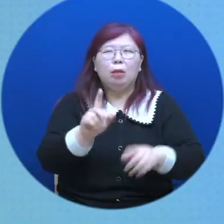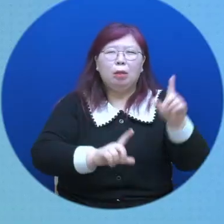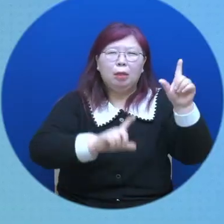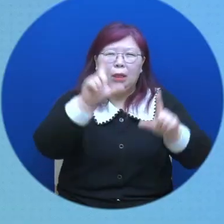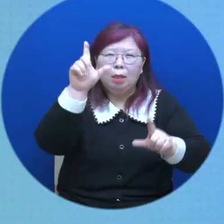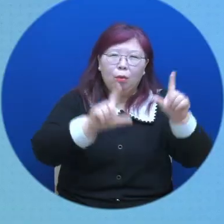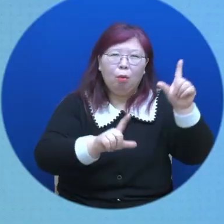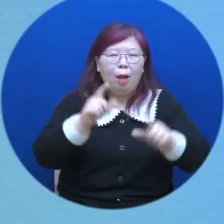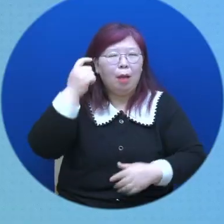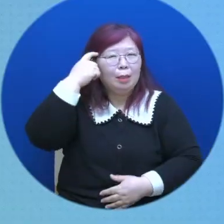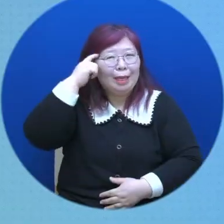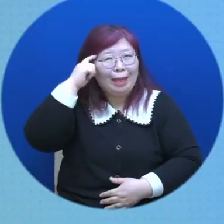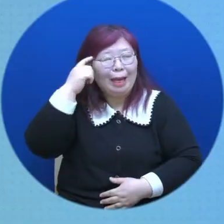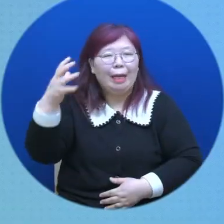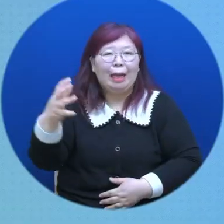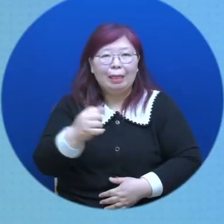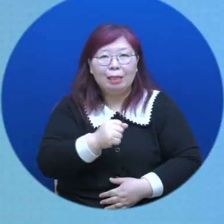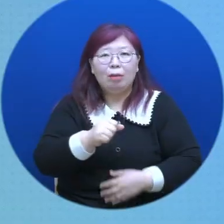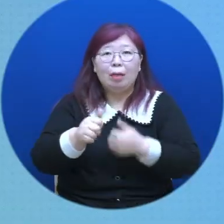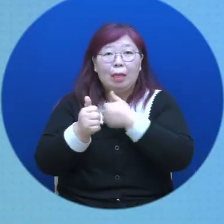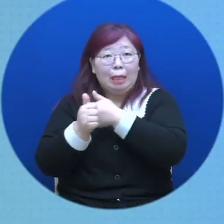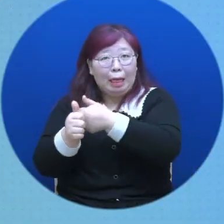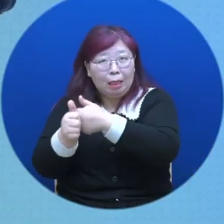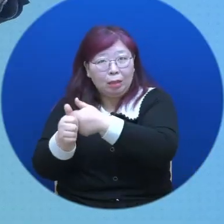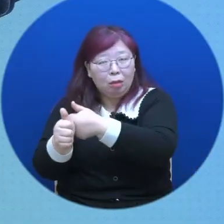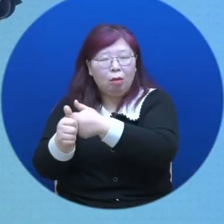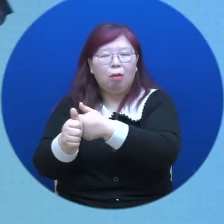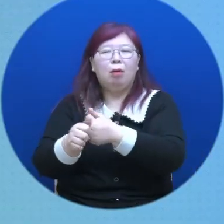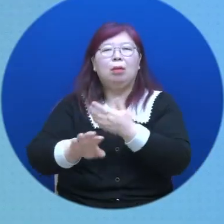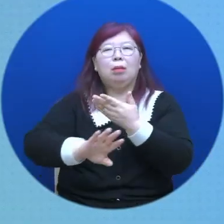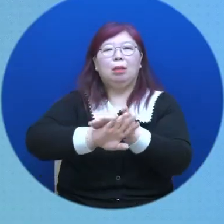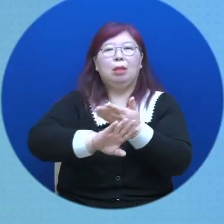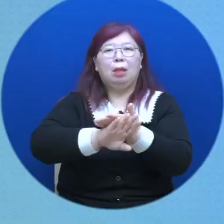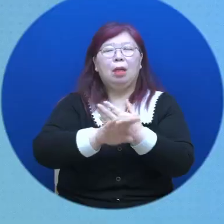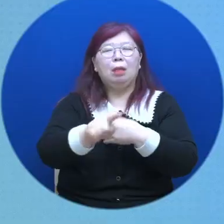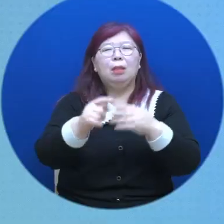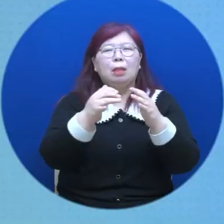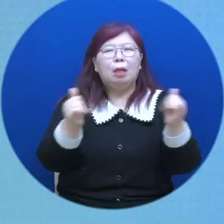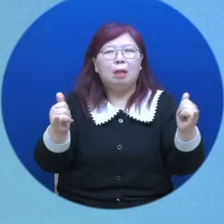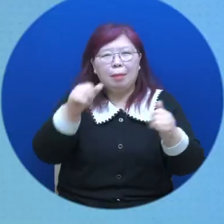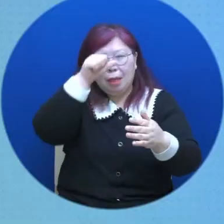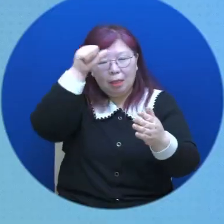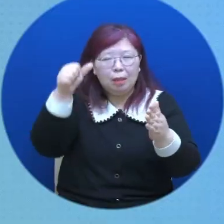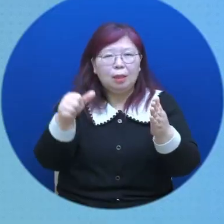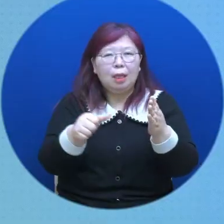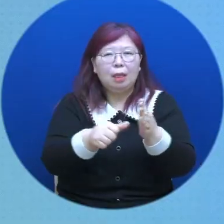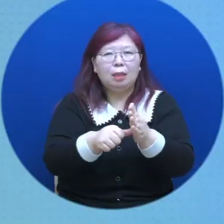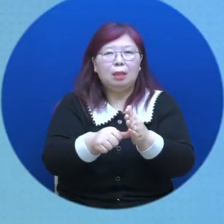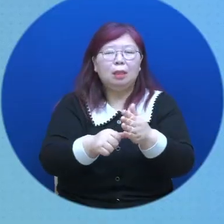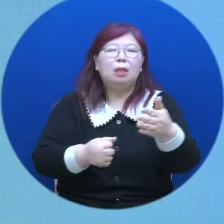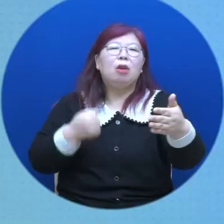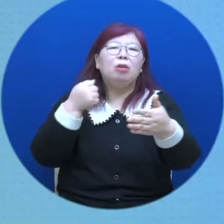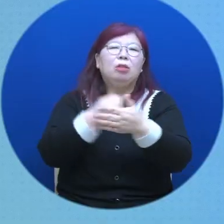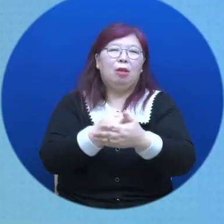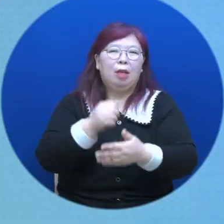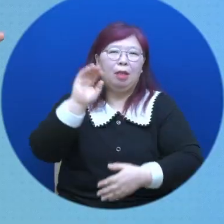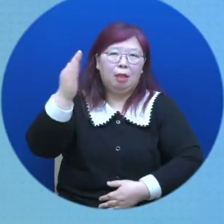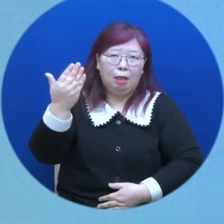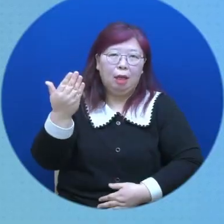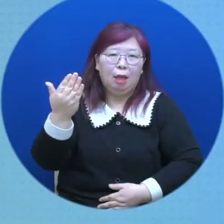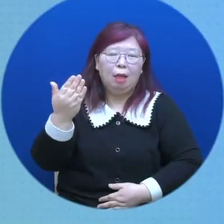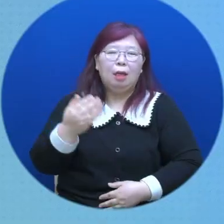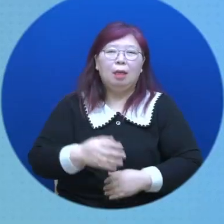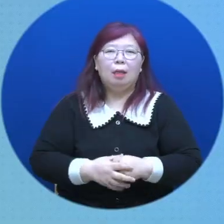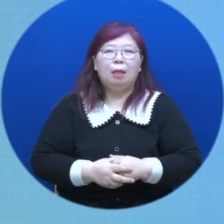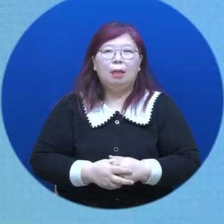생각을 갖는가라고 하는 그것이 그 이후의 인생을 결정짓게 되는구나.